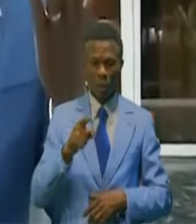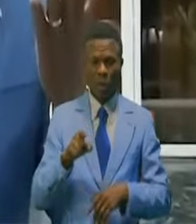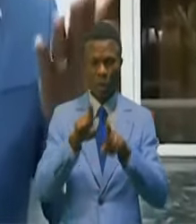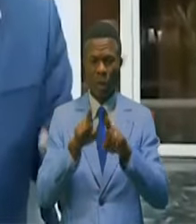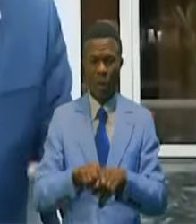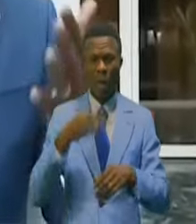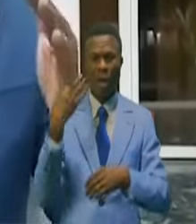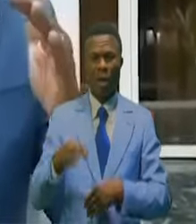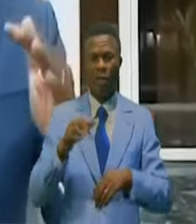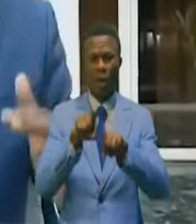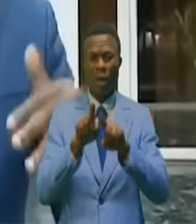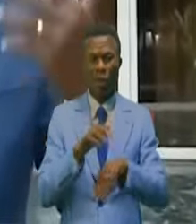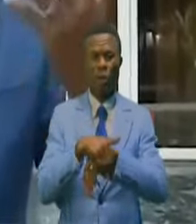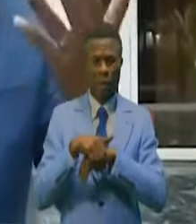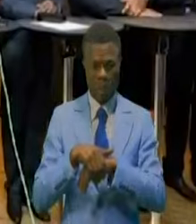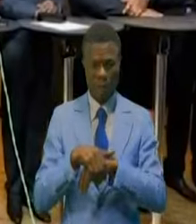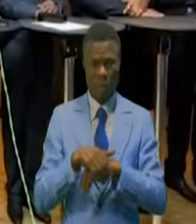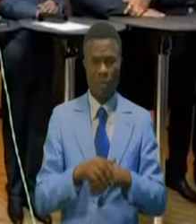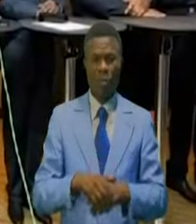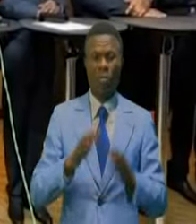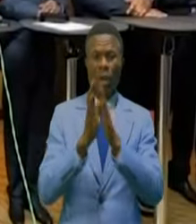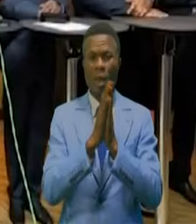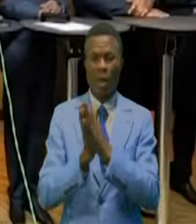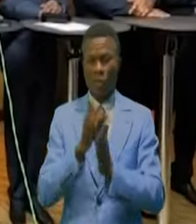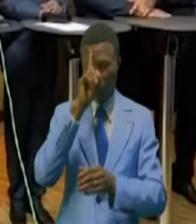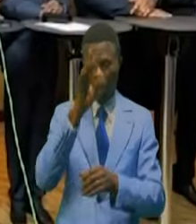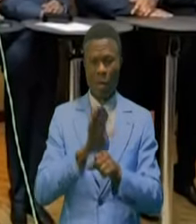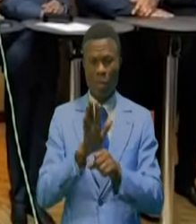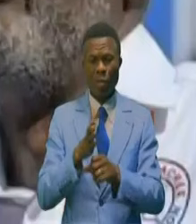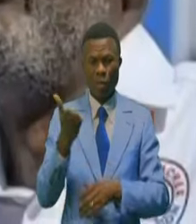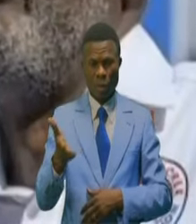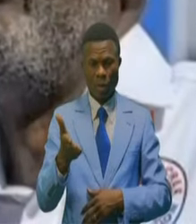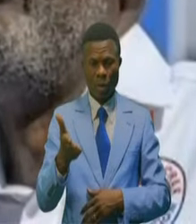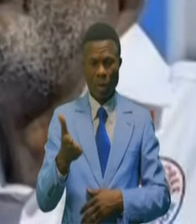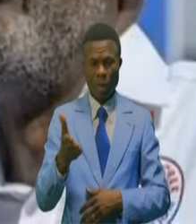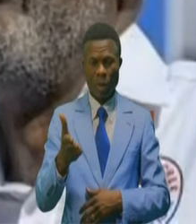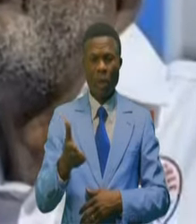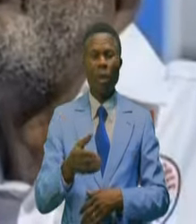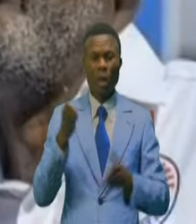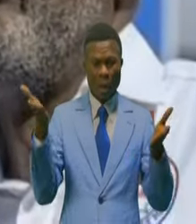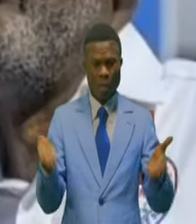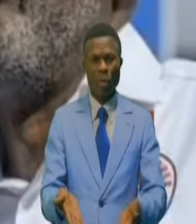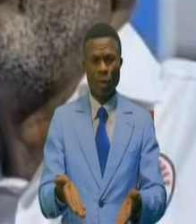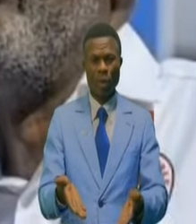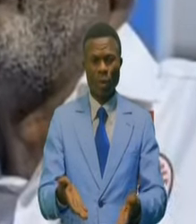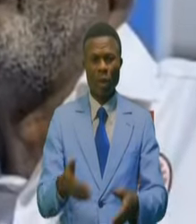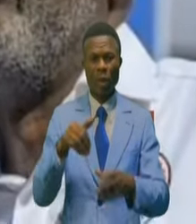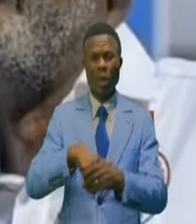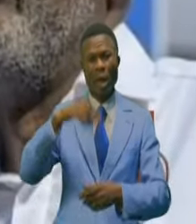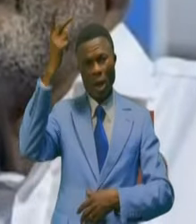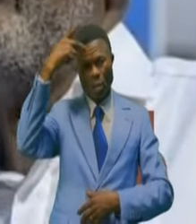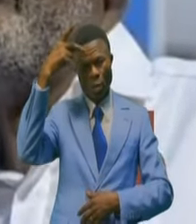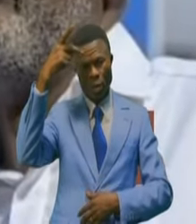que le français et l'anglais. Cet homme d'une intelligence avérée a toujours été présent sur la scène